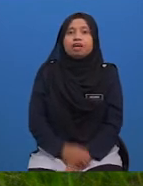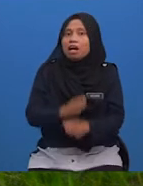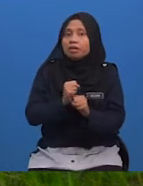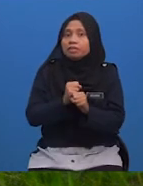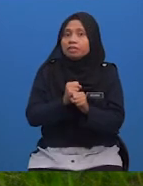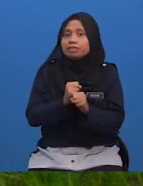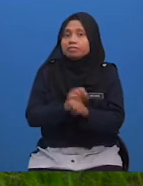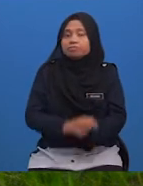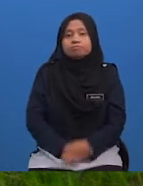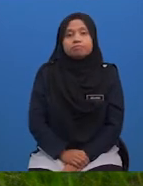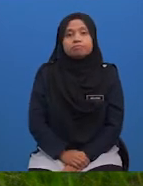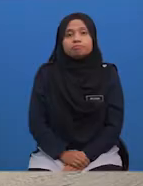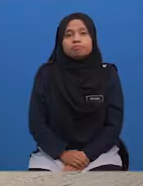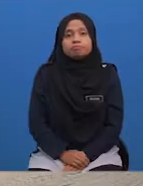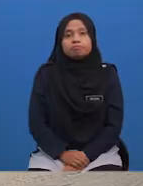Dapat tak?